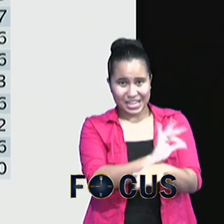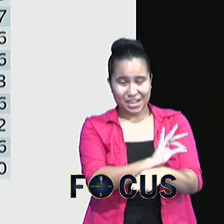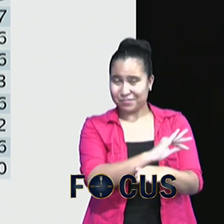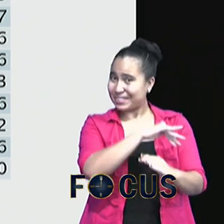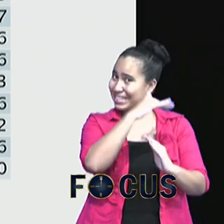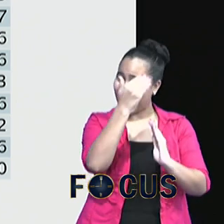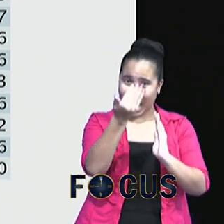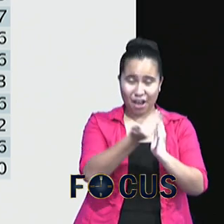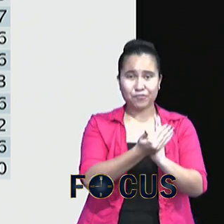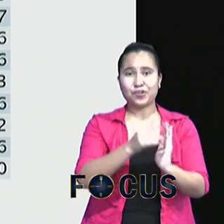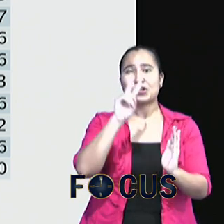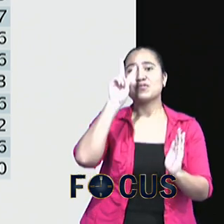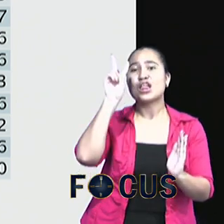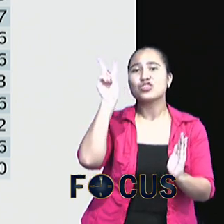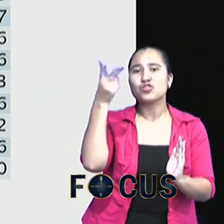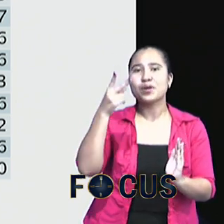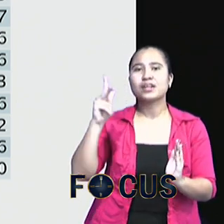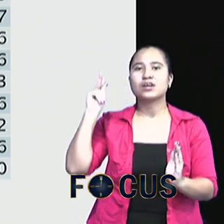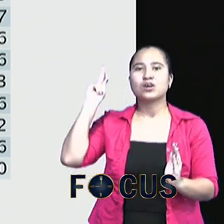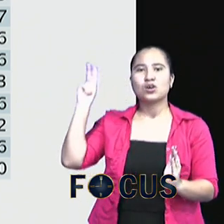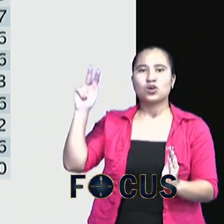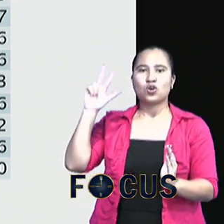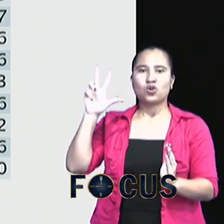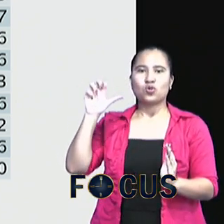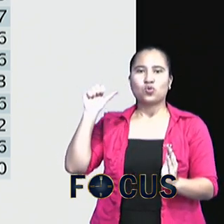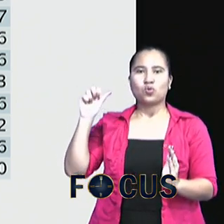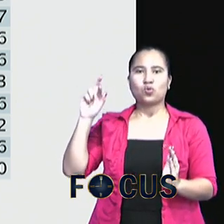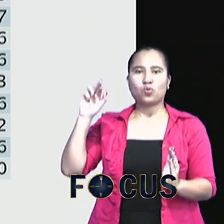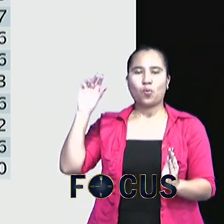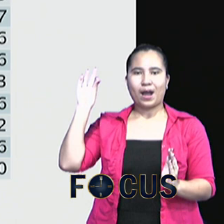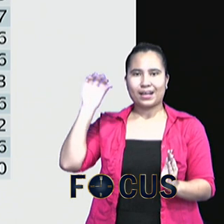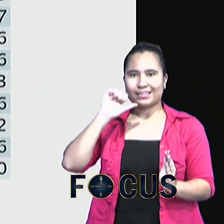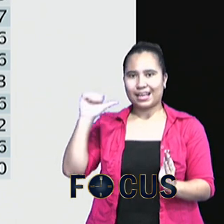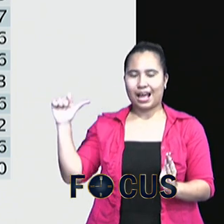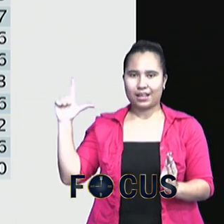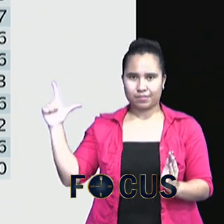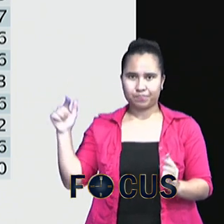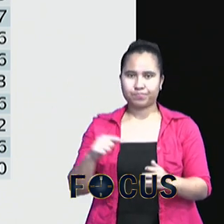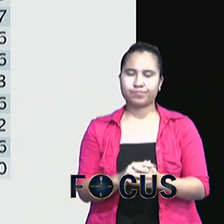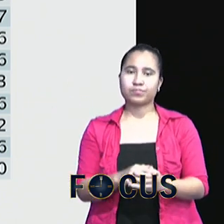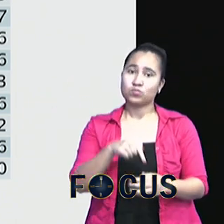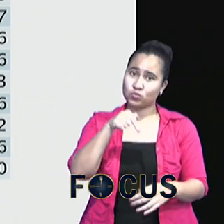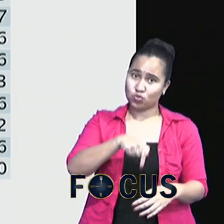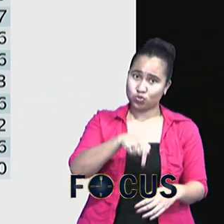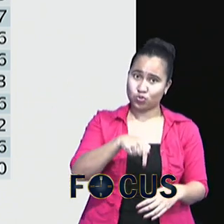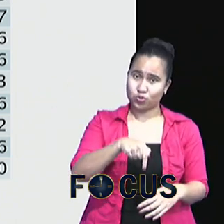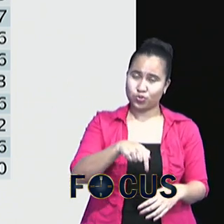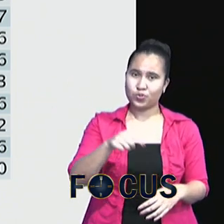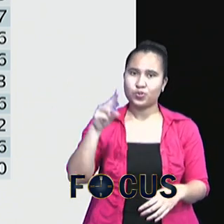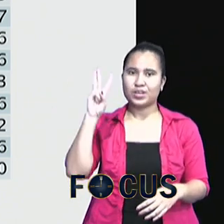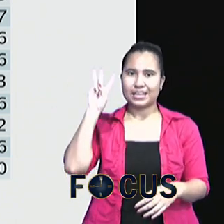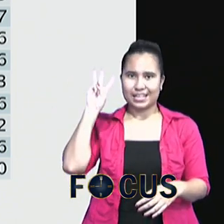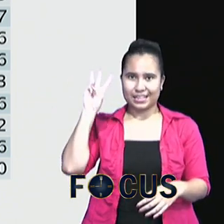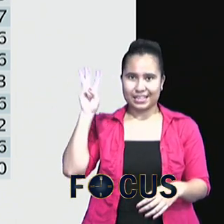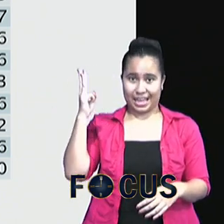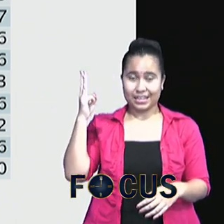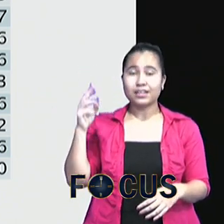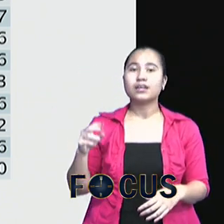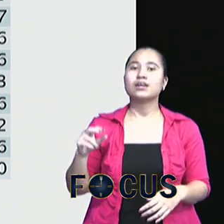afgerond. We zouden dus nu het derde kwartaal moeten